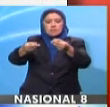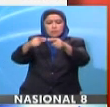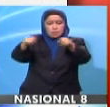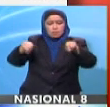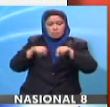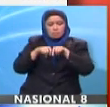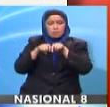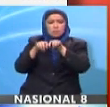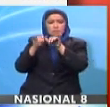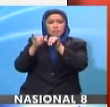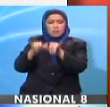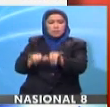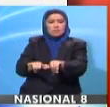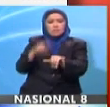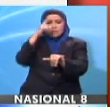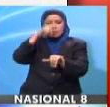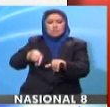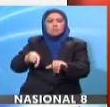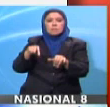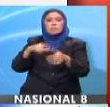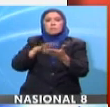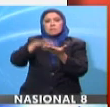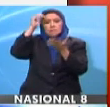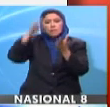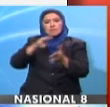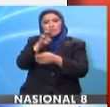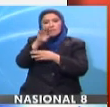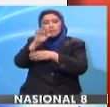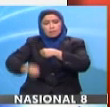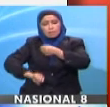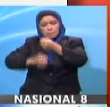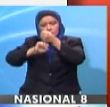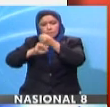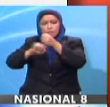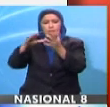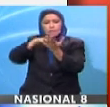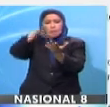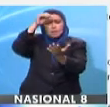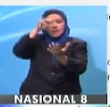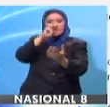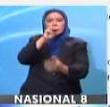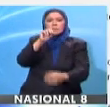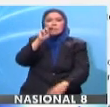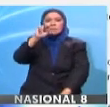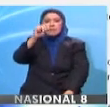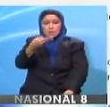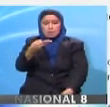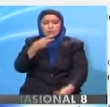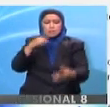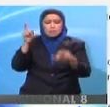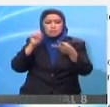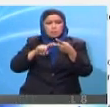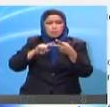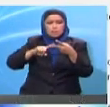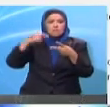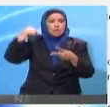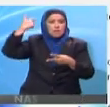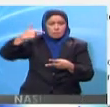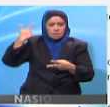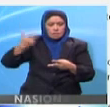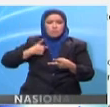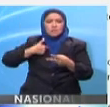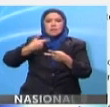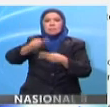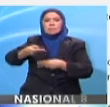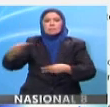Mon University selain bangunan Mara itu Mara incorp juga mempunyai sebuah hotel di London keseluruhan asetnya bernilai